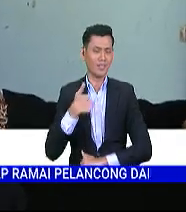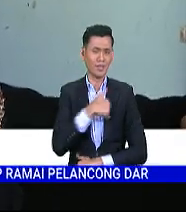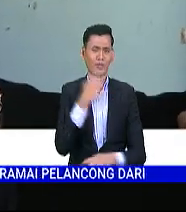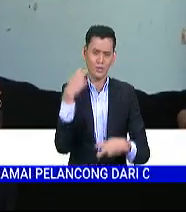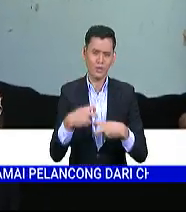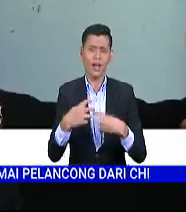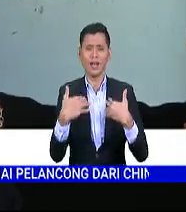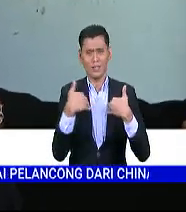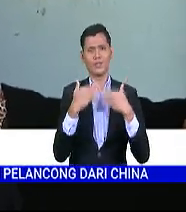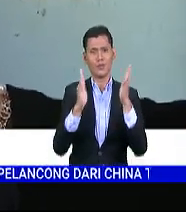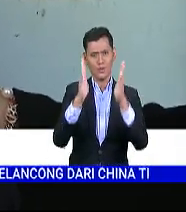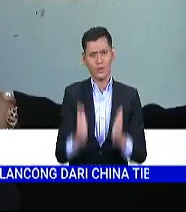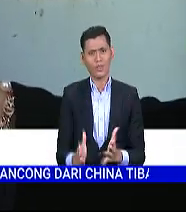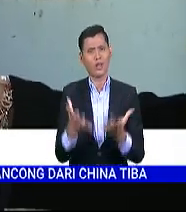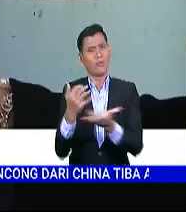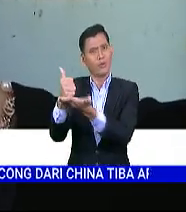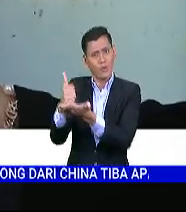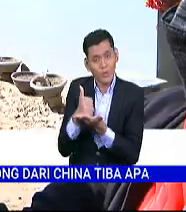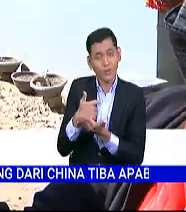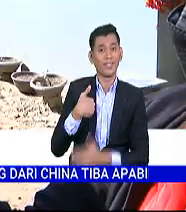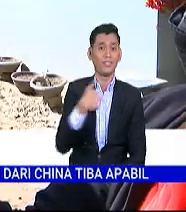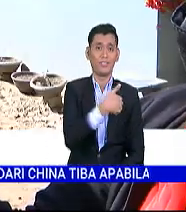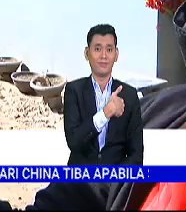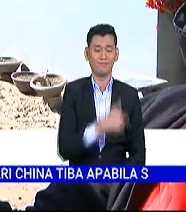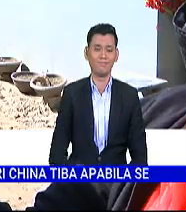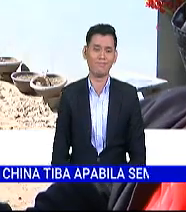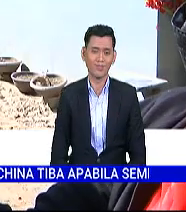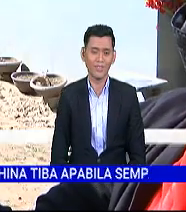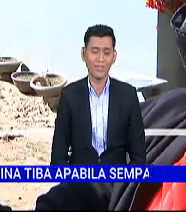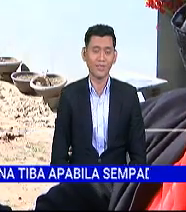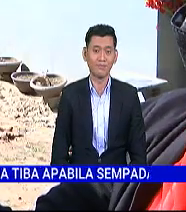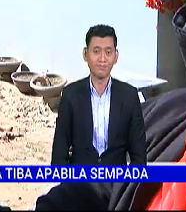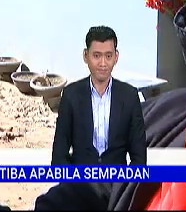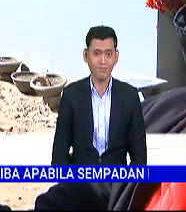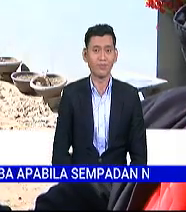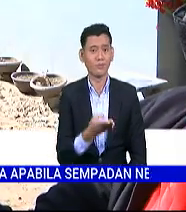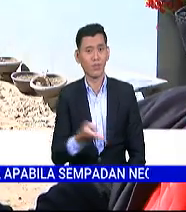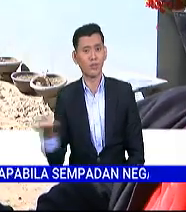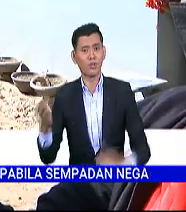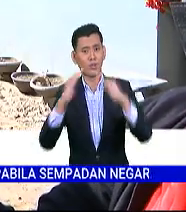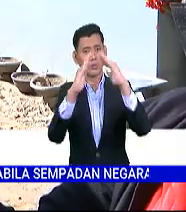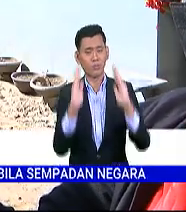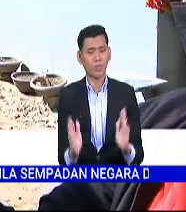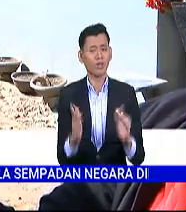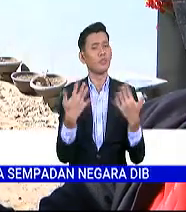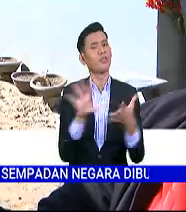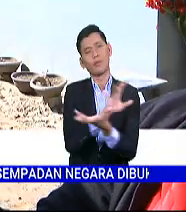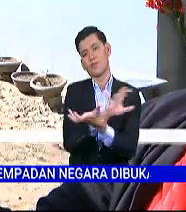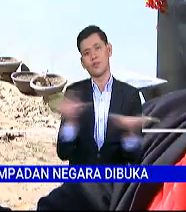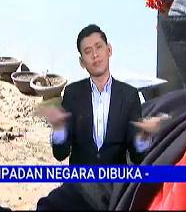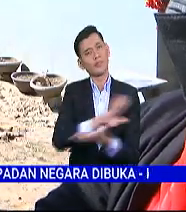ni, ada juga orang nak nolong kita. Barangan dalam rumah ni boleh katakan semua habis